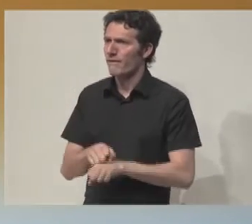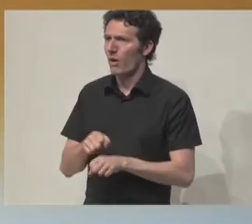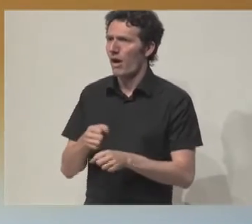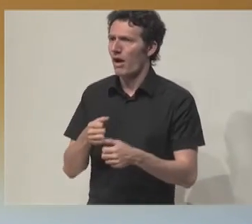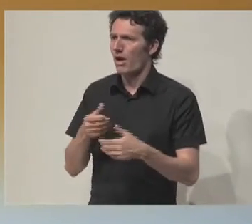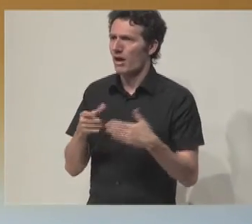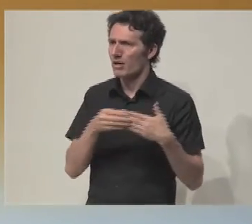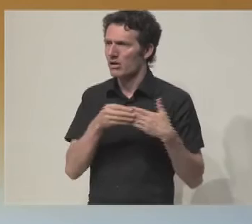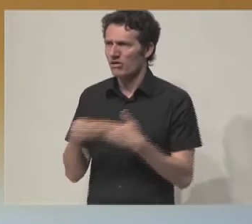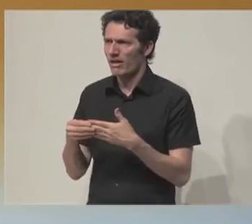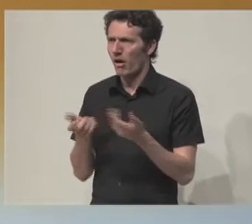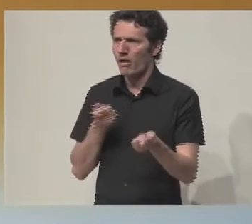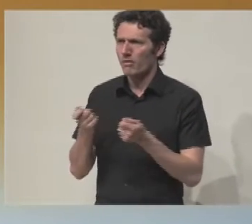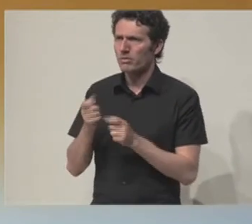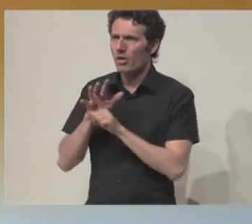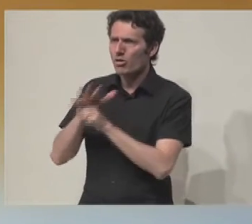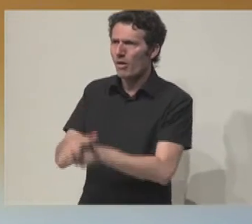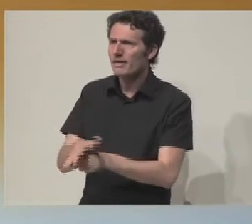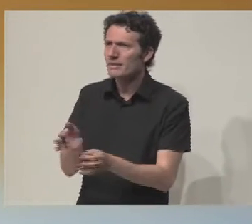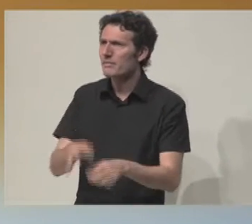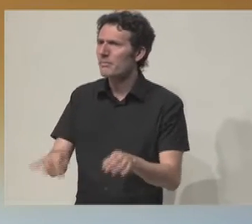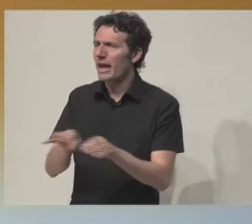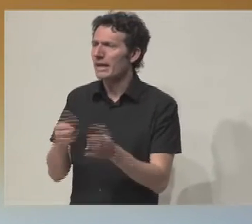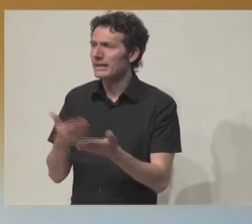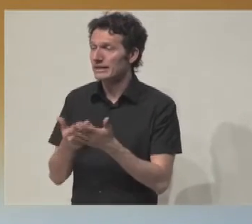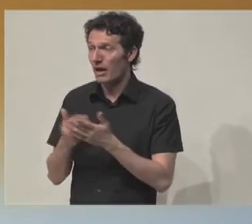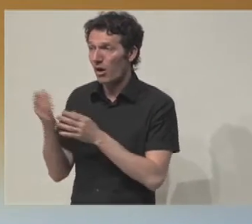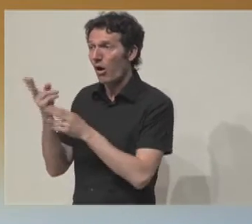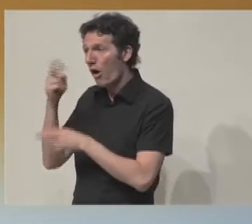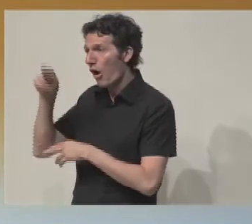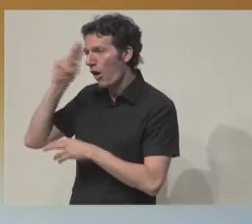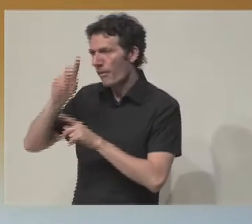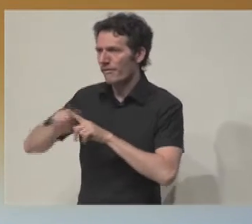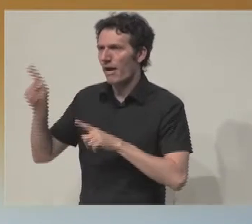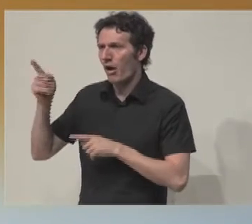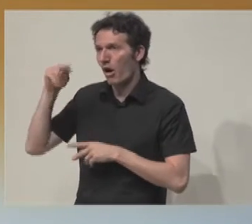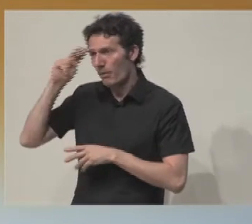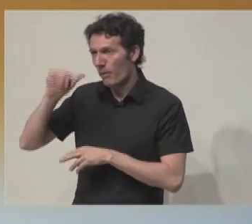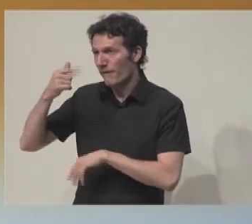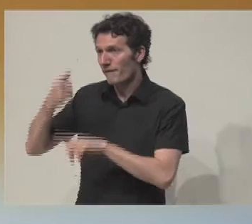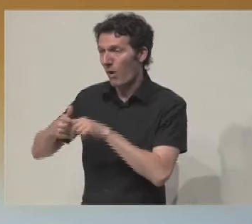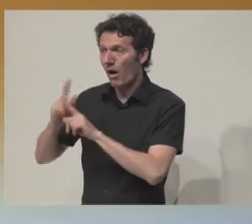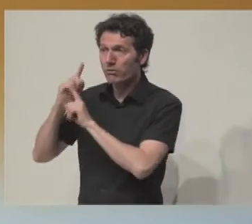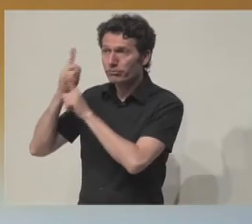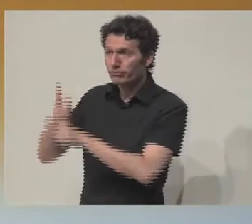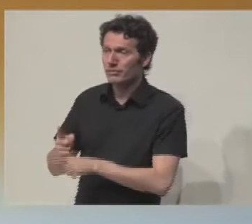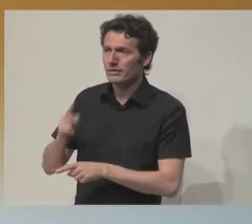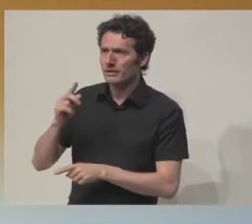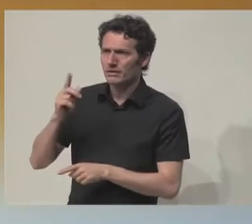sur le pays en question l'europe a su pour la première fois de l'histoire des hommes